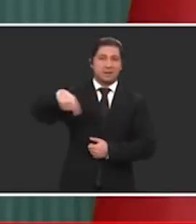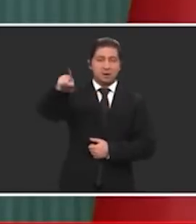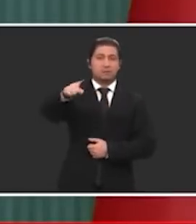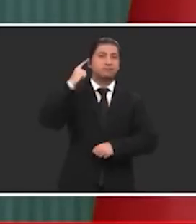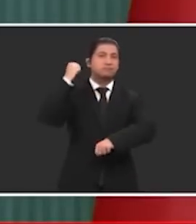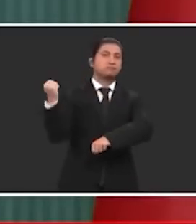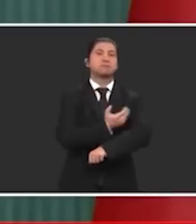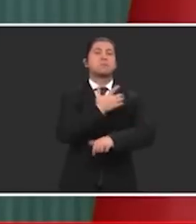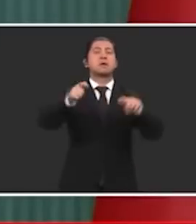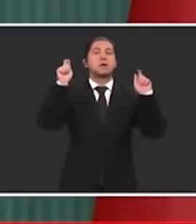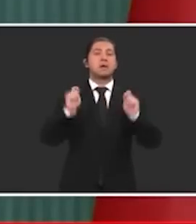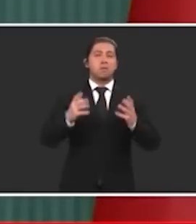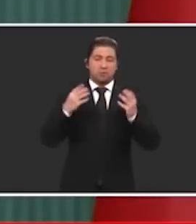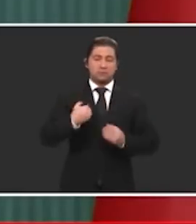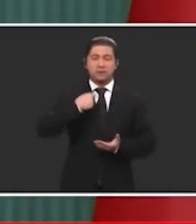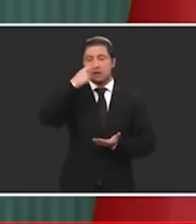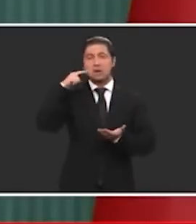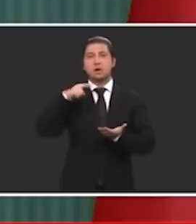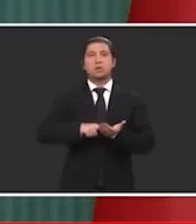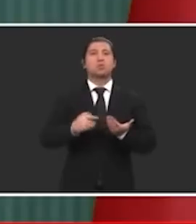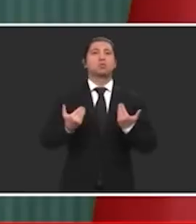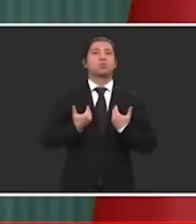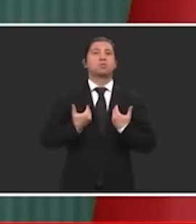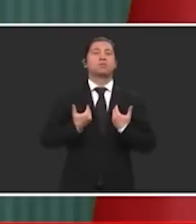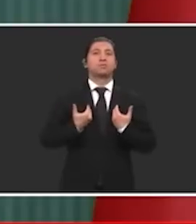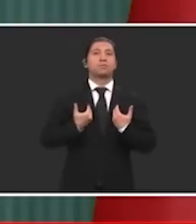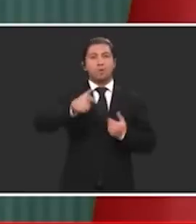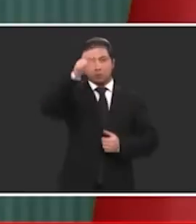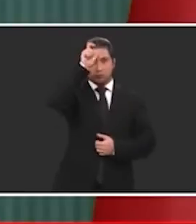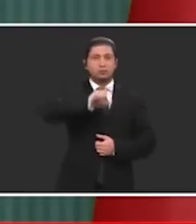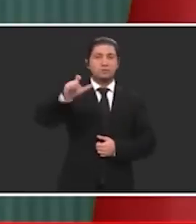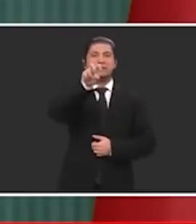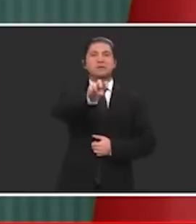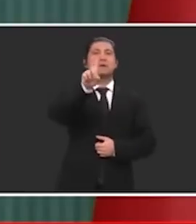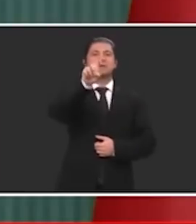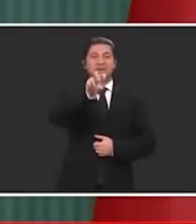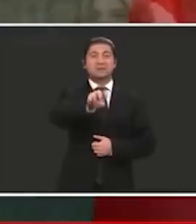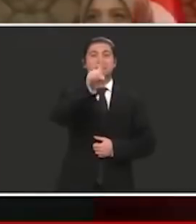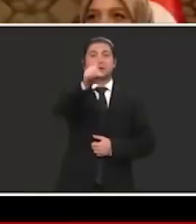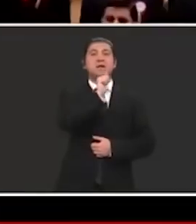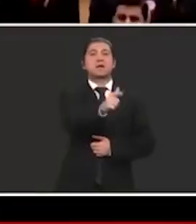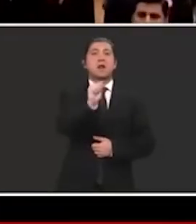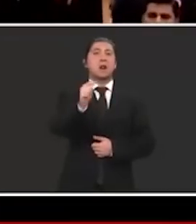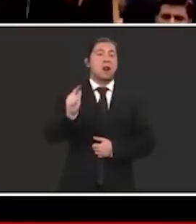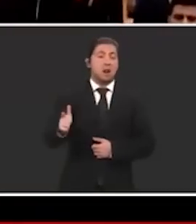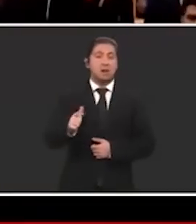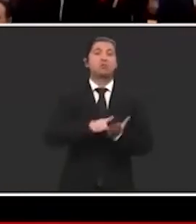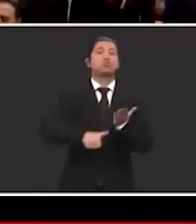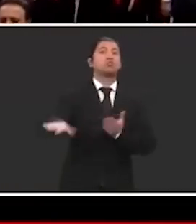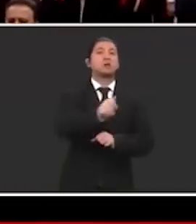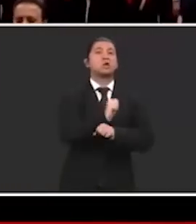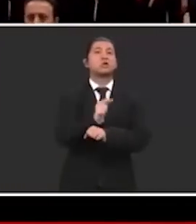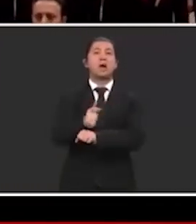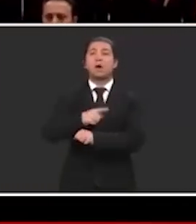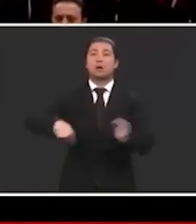gurur kaynağı olacaklarına inanıyorum. Türkiye'nin 81 vilayetinden ve tüm ilçelerinden